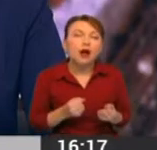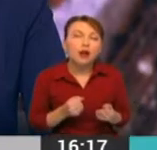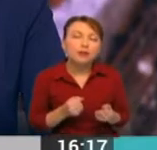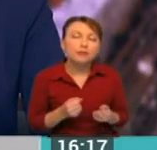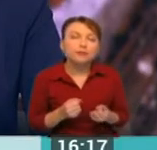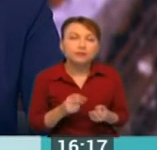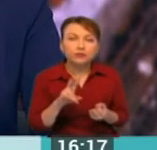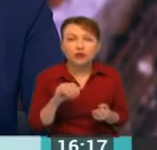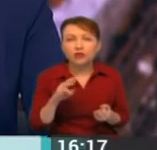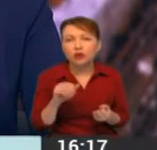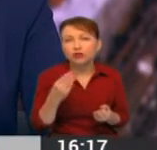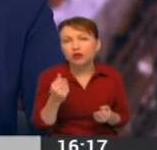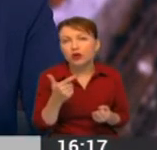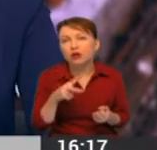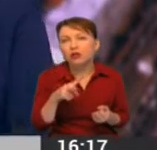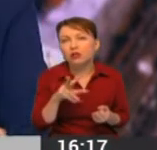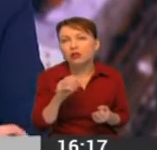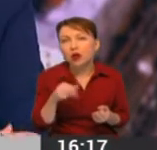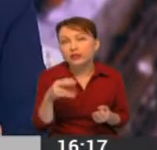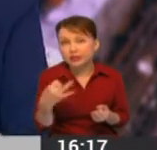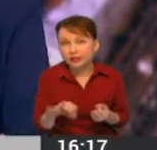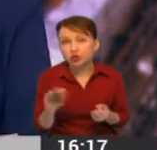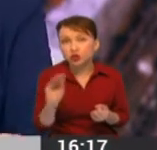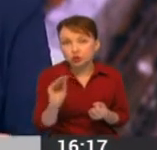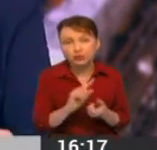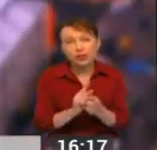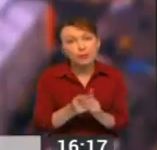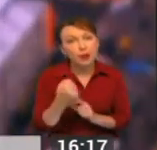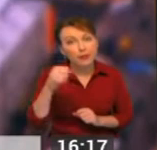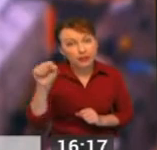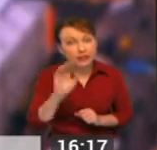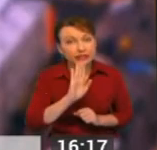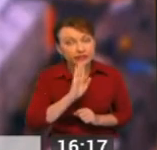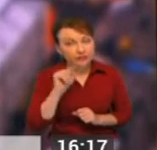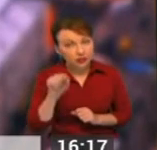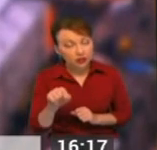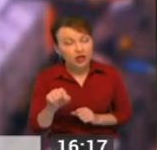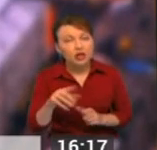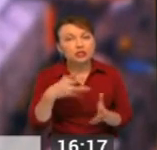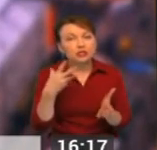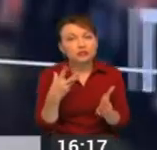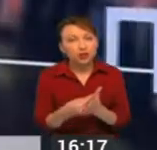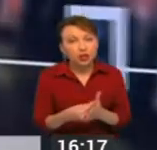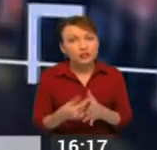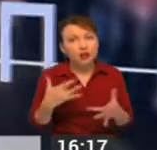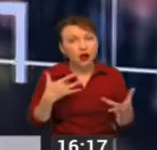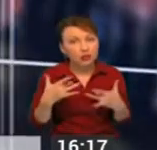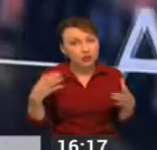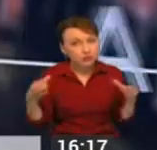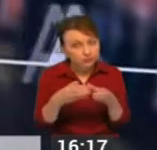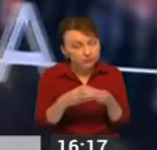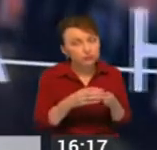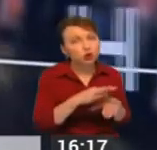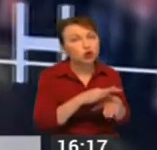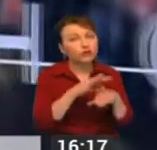Вот Наташа Глади из Житомира стала победительницей. И она повезла свой театр. Вы